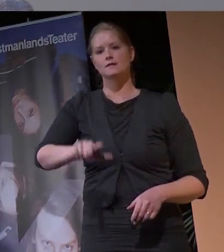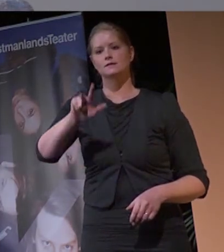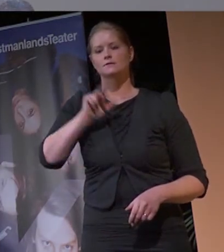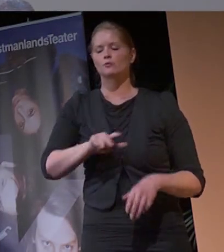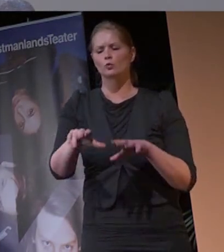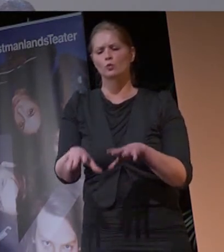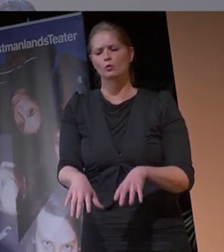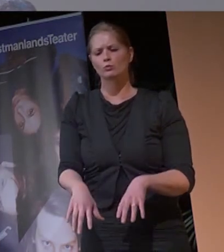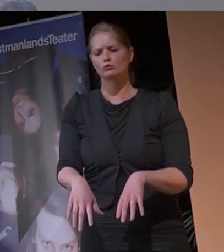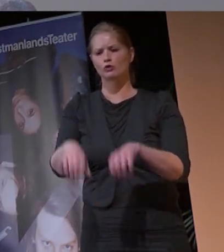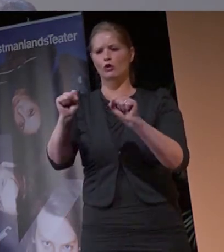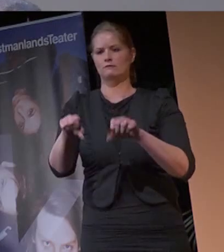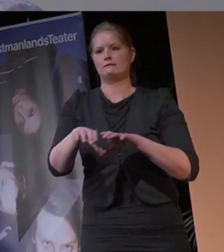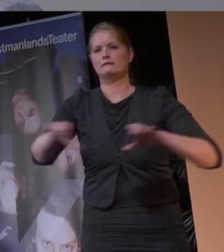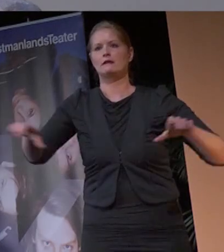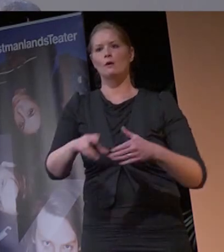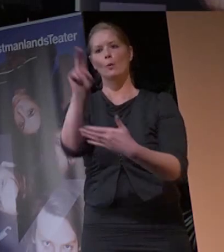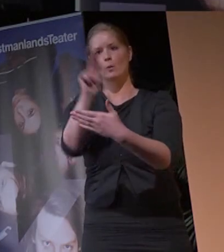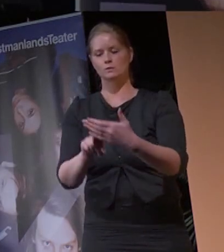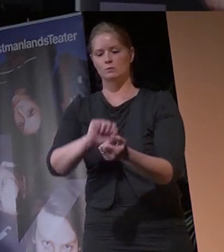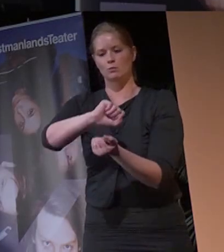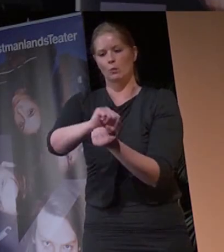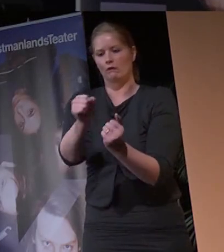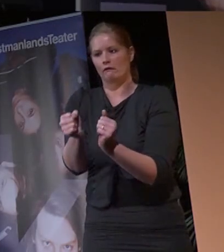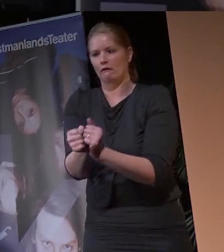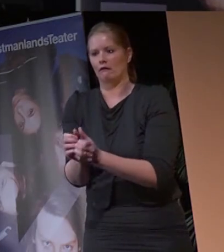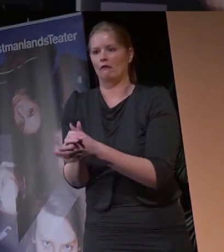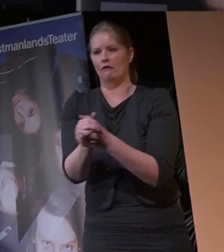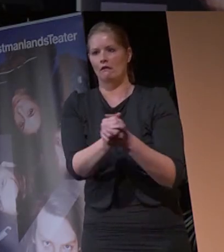uppdrag. Scenkonsten och politiken.